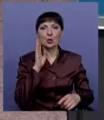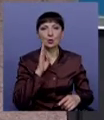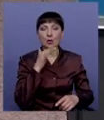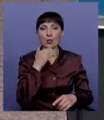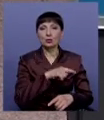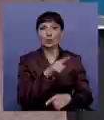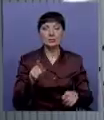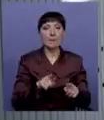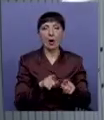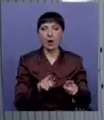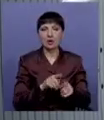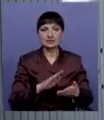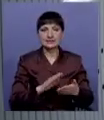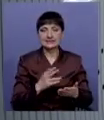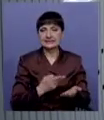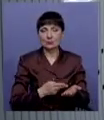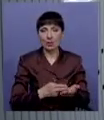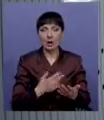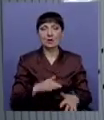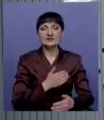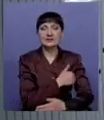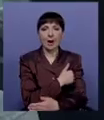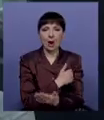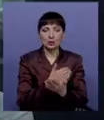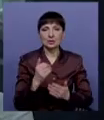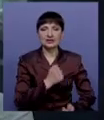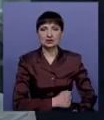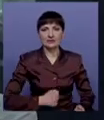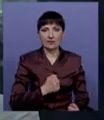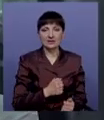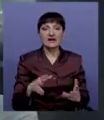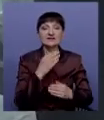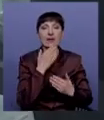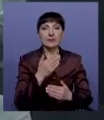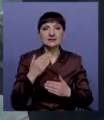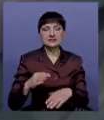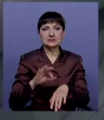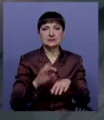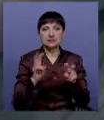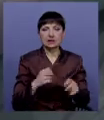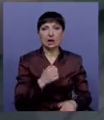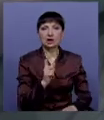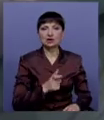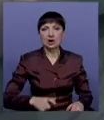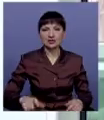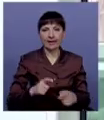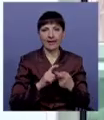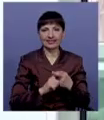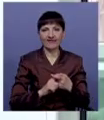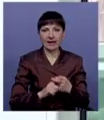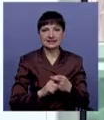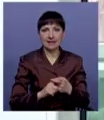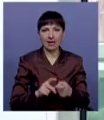многих похожие симптомы боли в животе и высокая температура словом всем обратившимся поставили диагноз кишечная инфекция